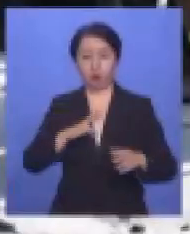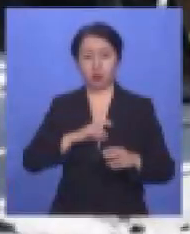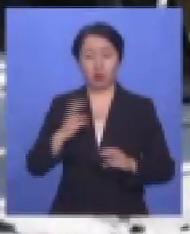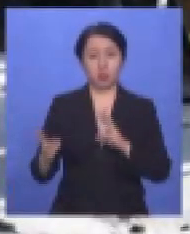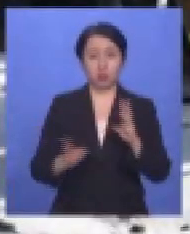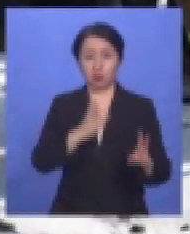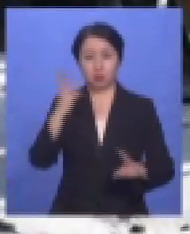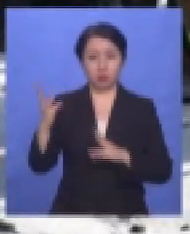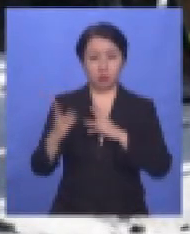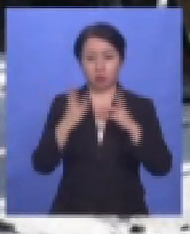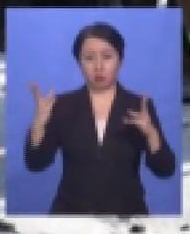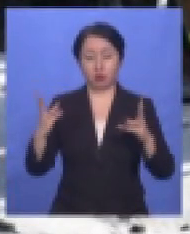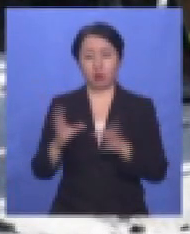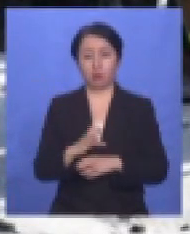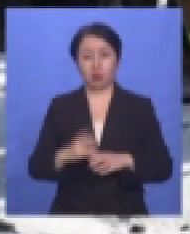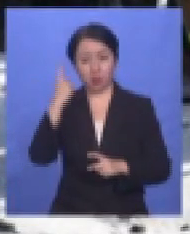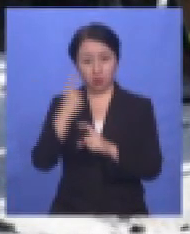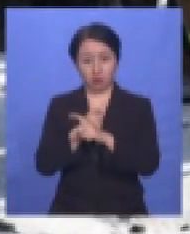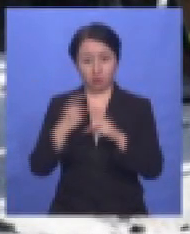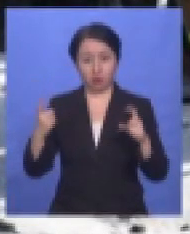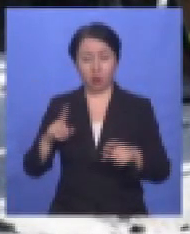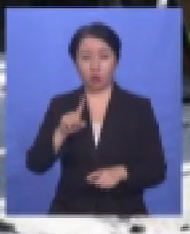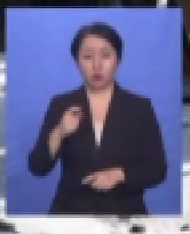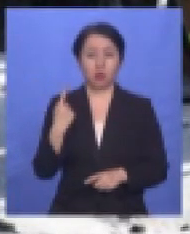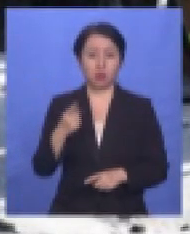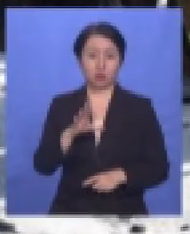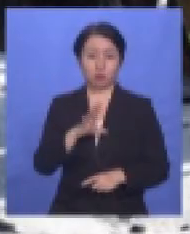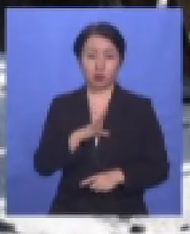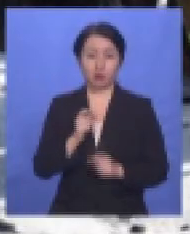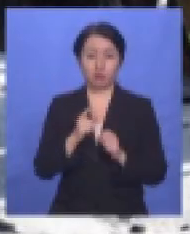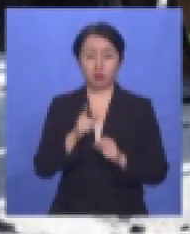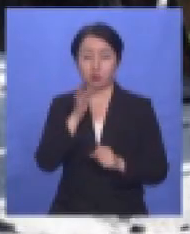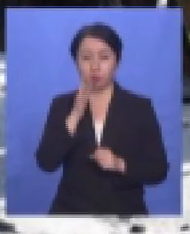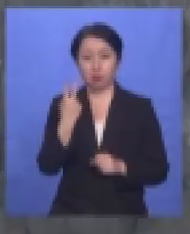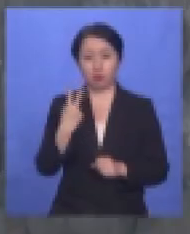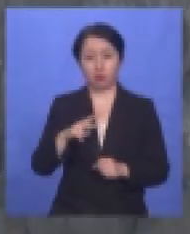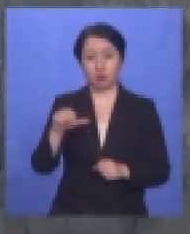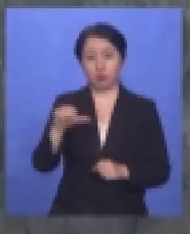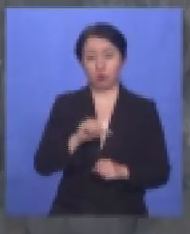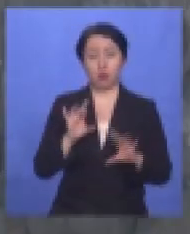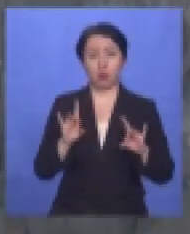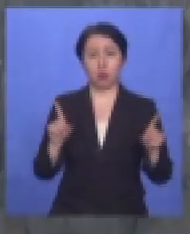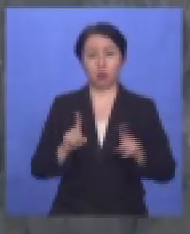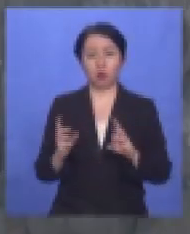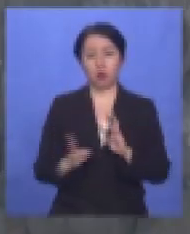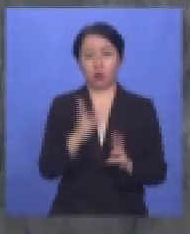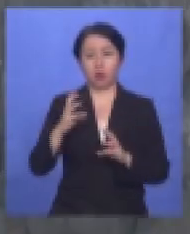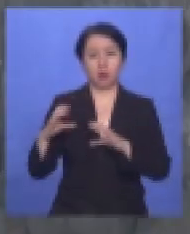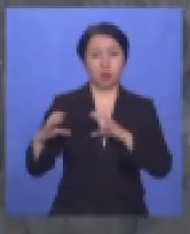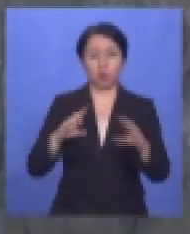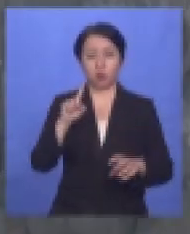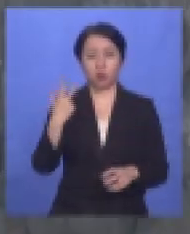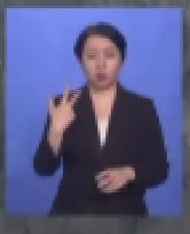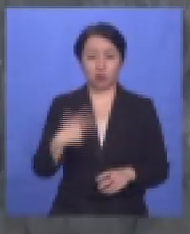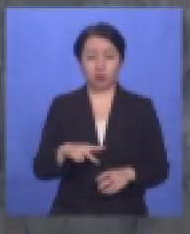вырываются столпы дыма и пламени. Информация на канал 101 поступила в 11 часов 20 минут. Сообщили, что горит ЗИЛ-130